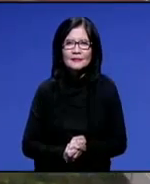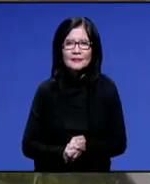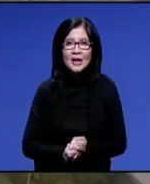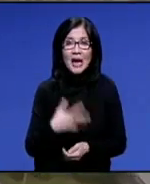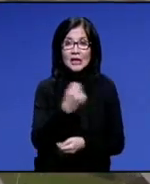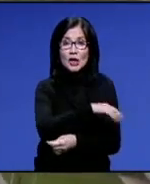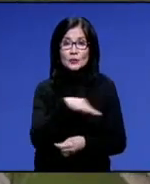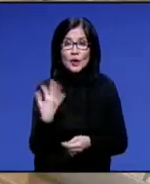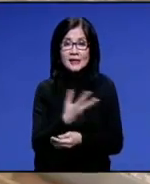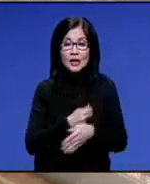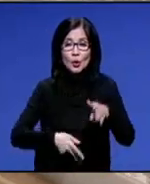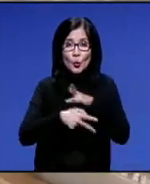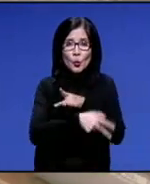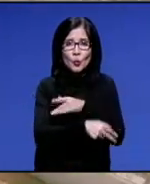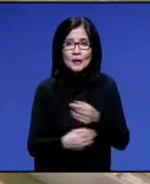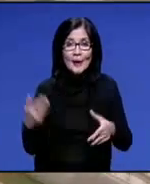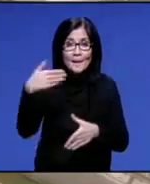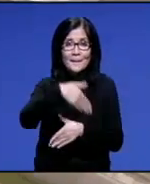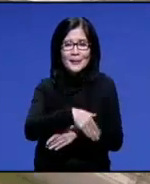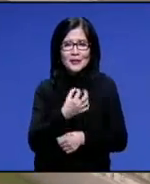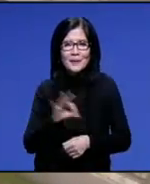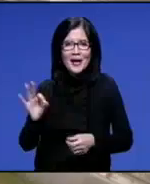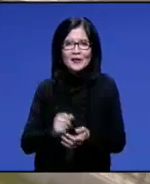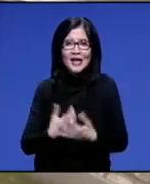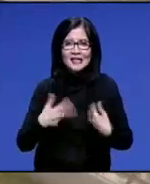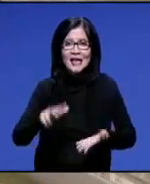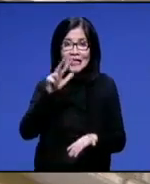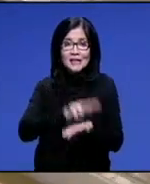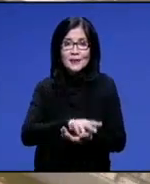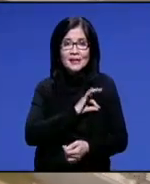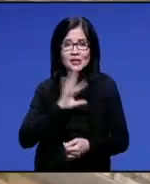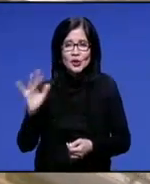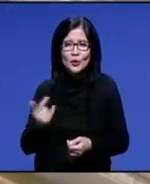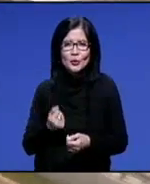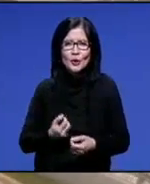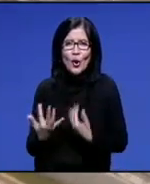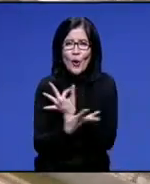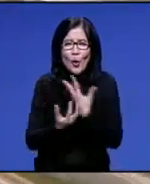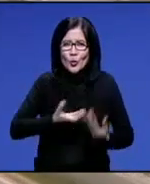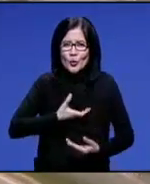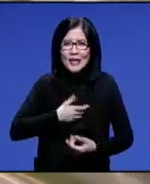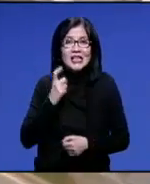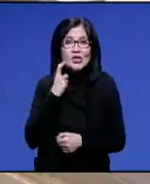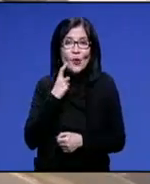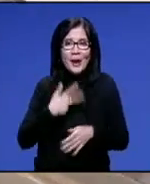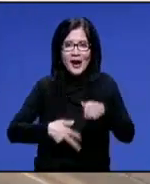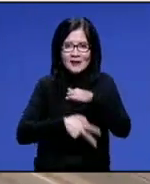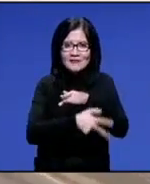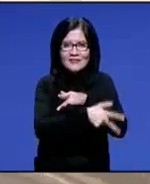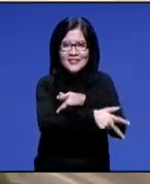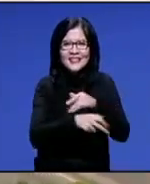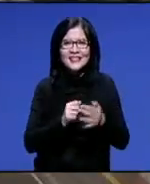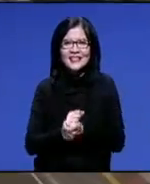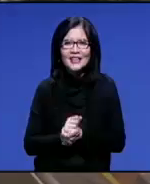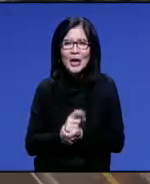Transportasi massal di Indonesia memasuki era baru. Pasca diresmikan Presiden Joko Widodo, antusias masyarakat untuk mencoba moda raya terpadu atau